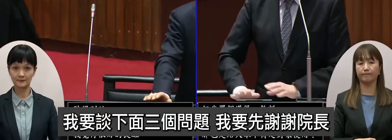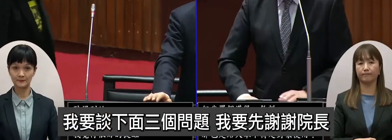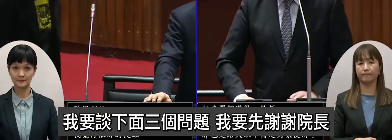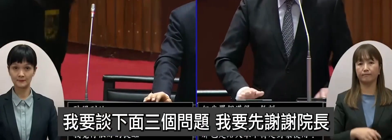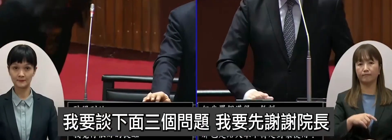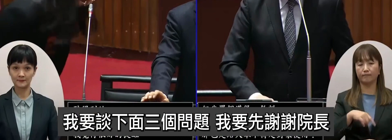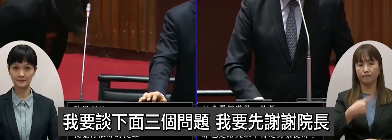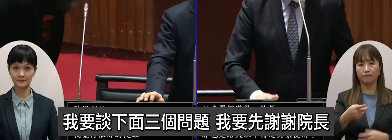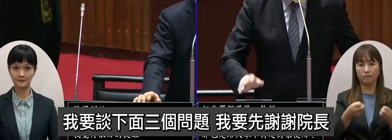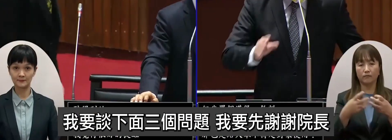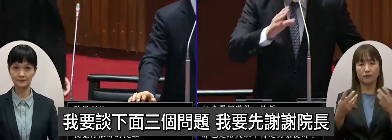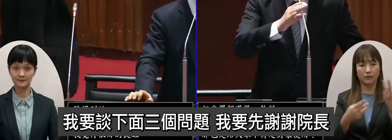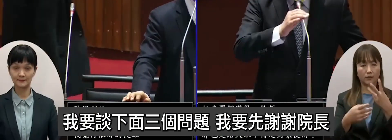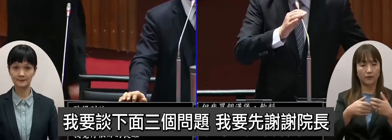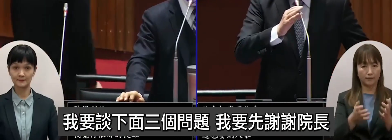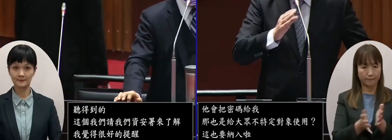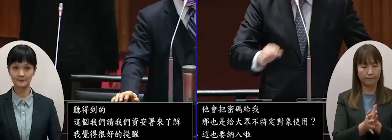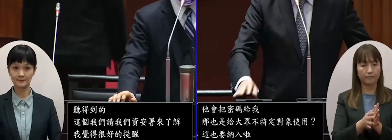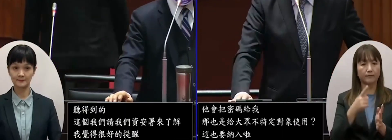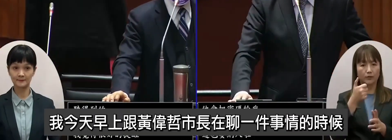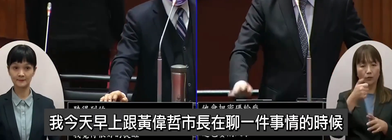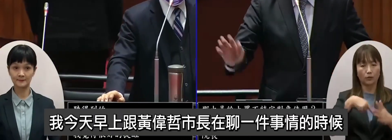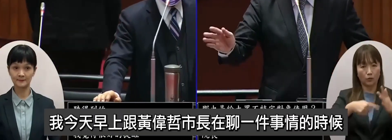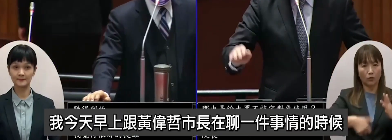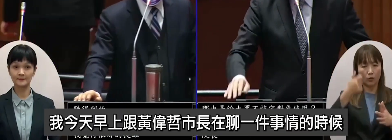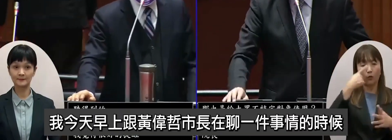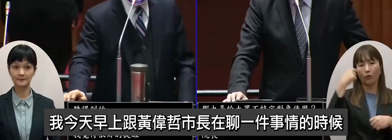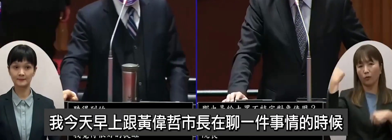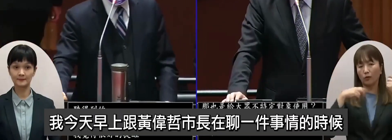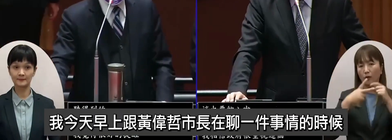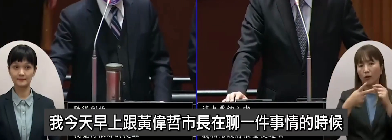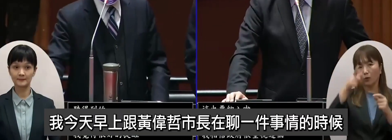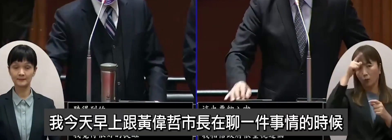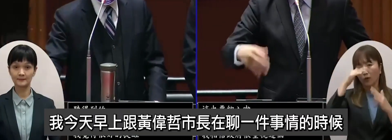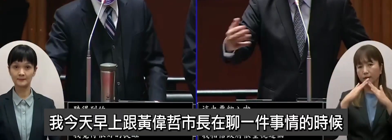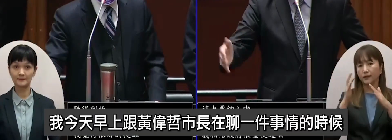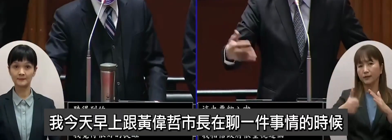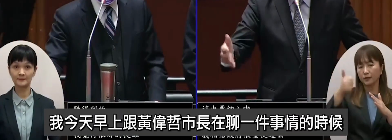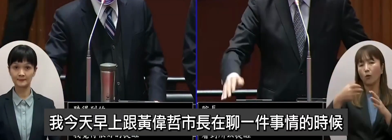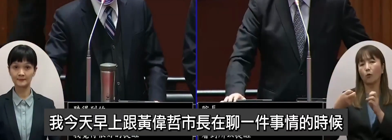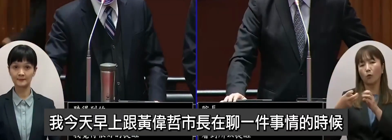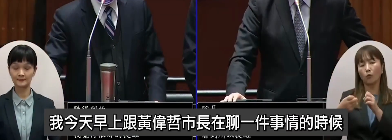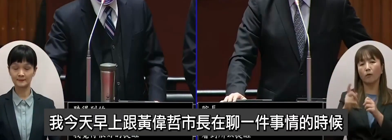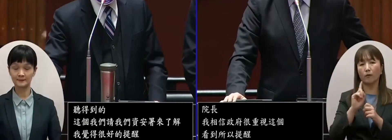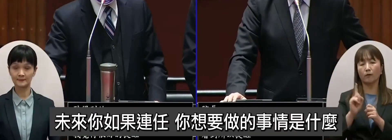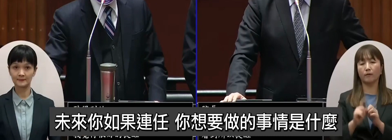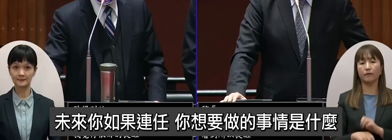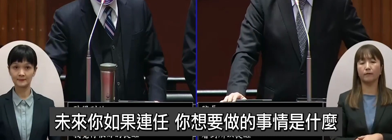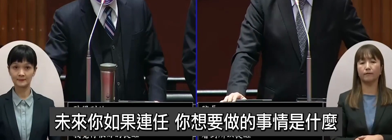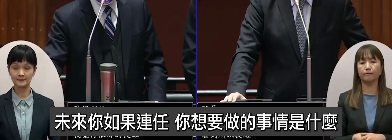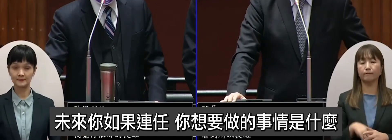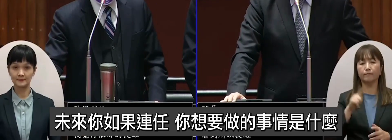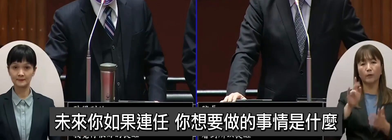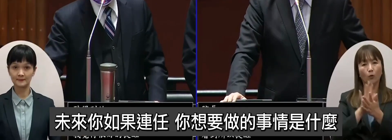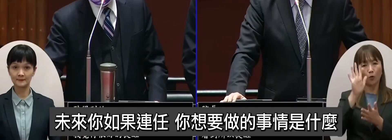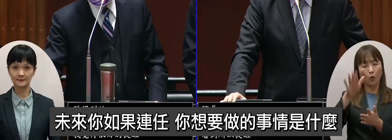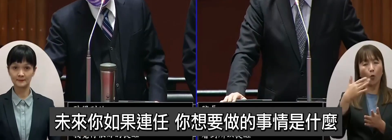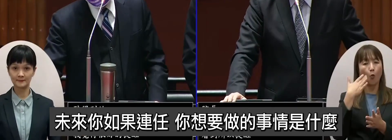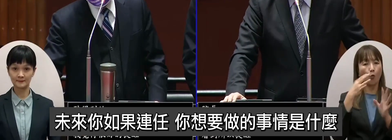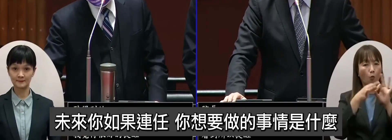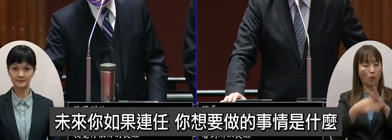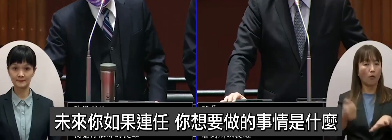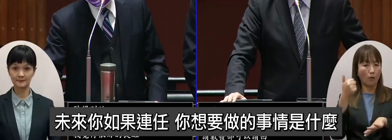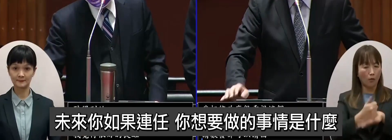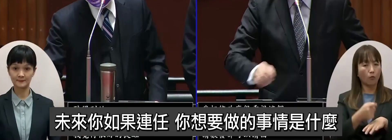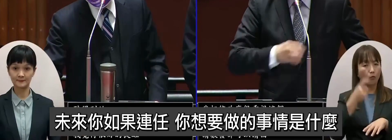谈下面三个问题，我要先谢谢院长哈。你知道我今天早上跟黄伟哲市长哈在聊一件事情的时候，我说：“哎、欸，你未来你哪年龄啦？哈，